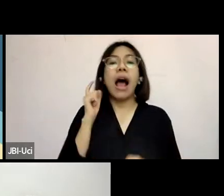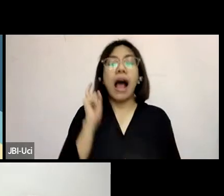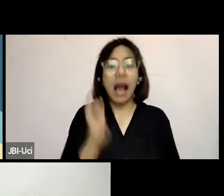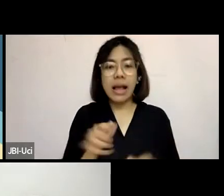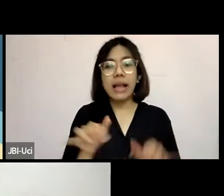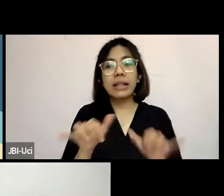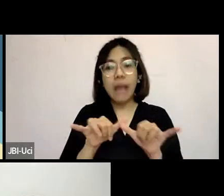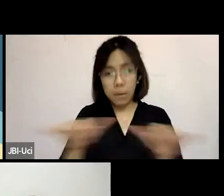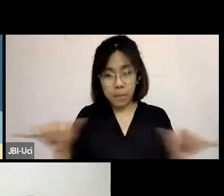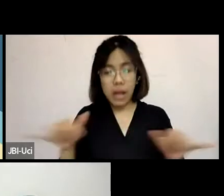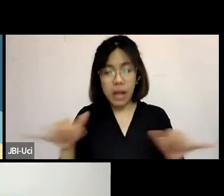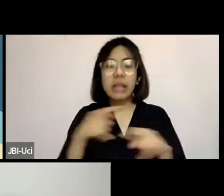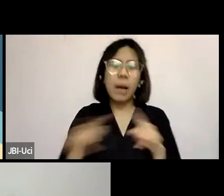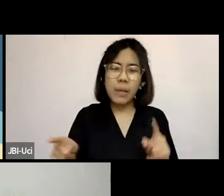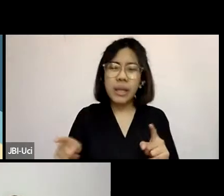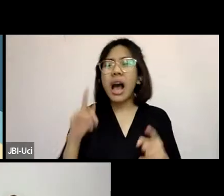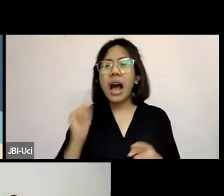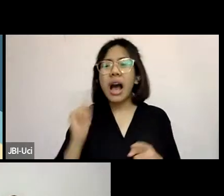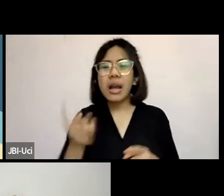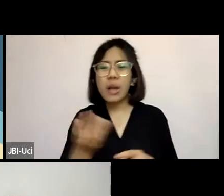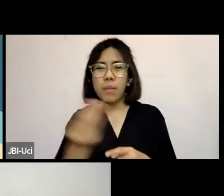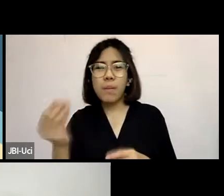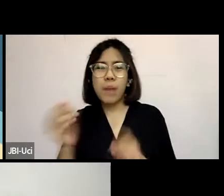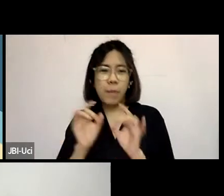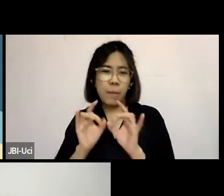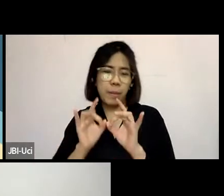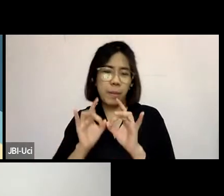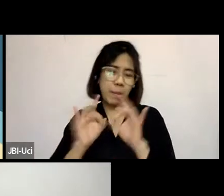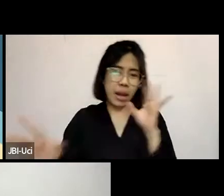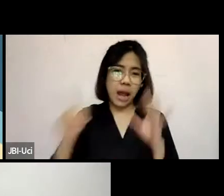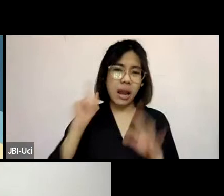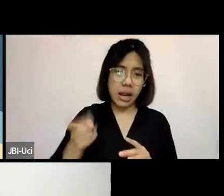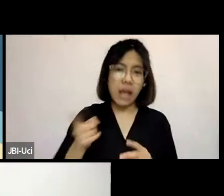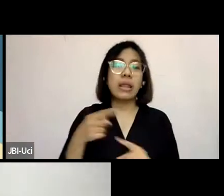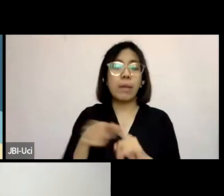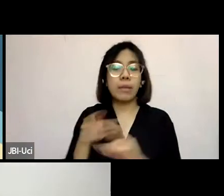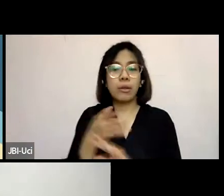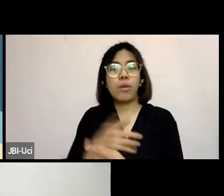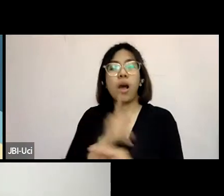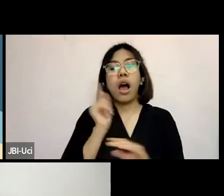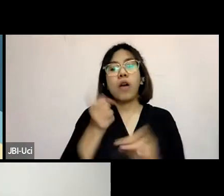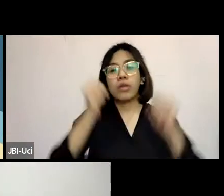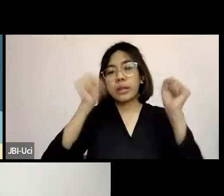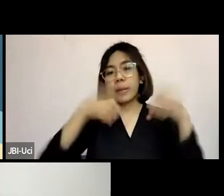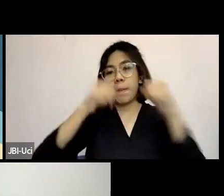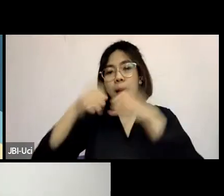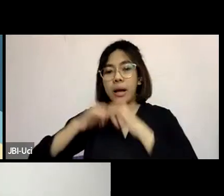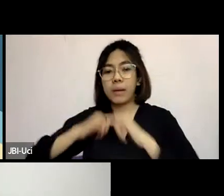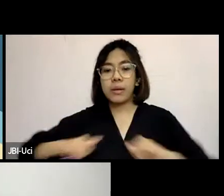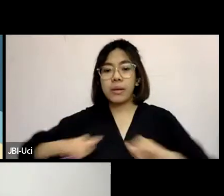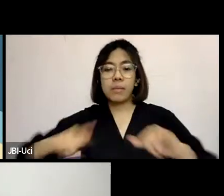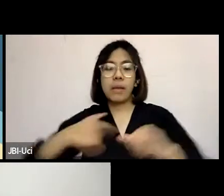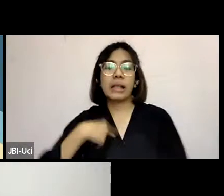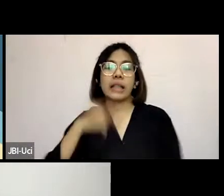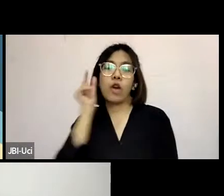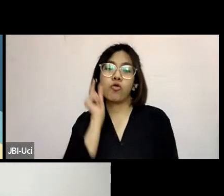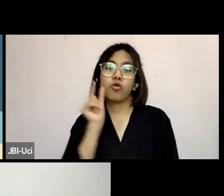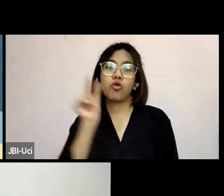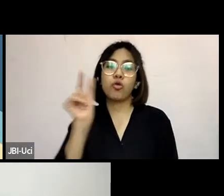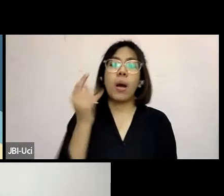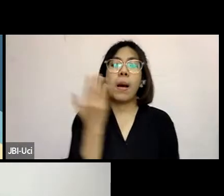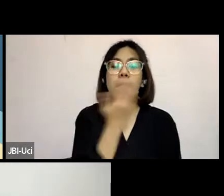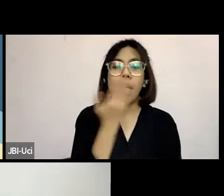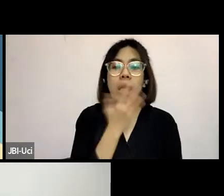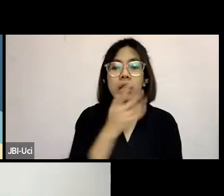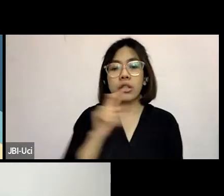perbedaan-perbedaan yang harus disepakati bersama dan itu tadi makanya saya usulkan bahasa Indonesia hukumnya harus dibangun serius